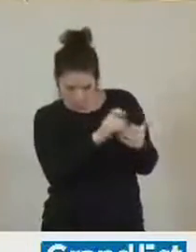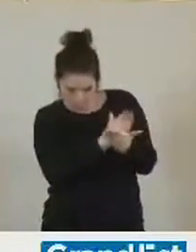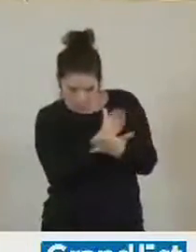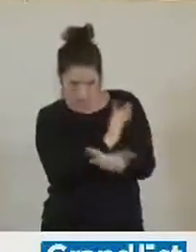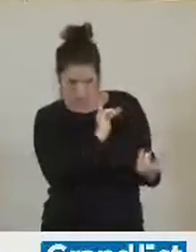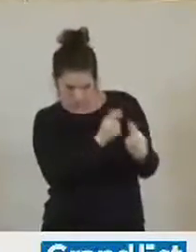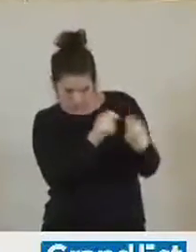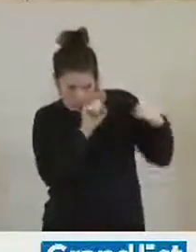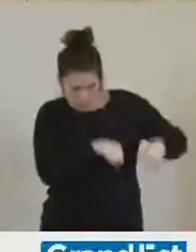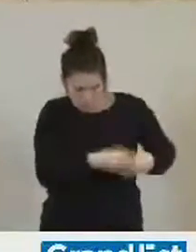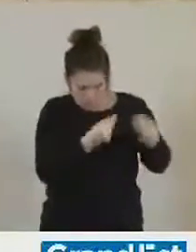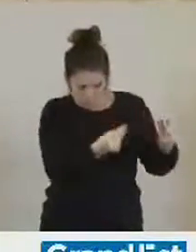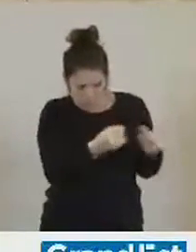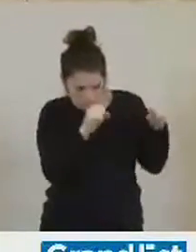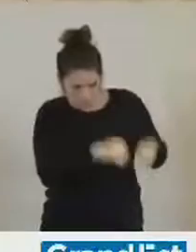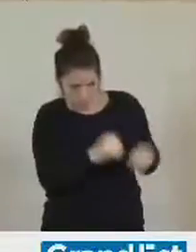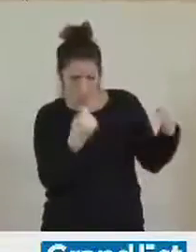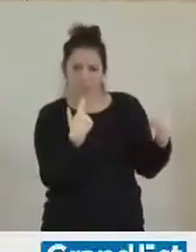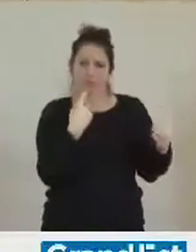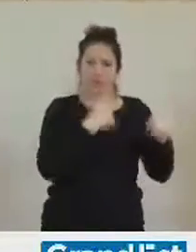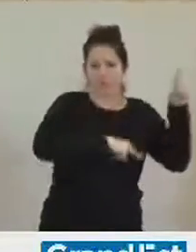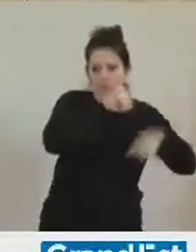très variable, d'un maximum de 2 000 €.